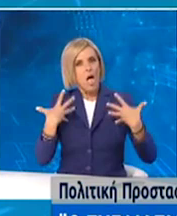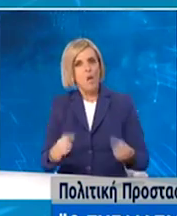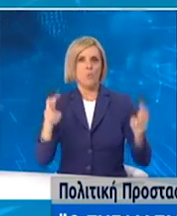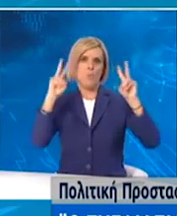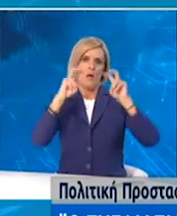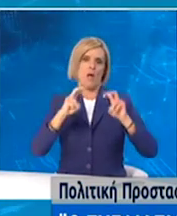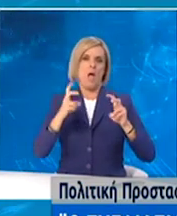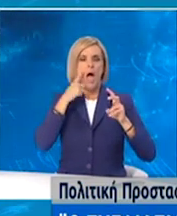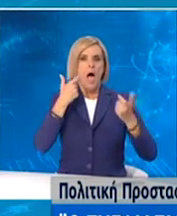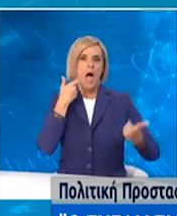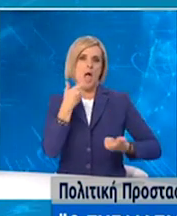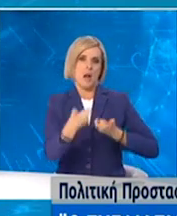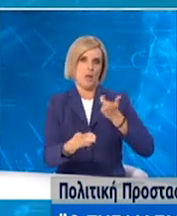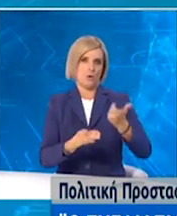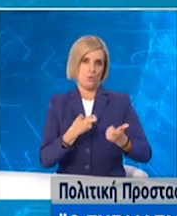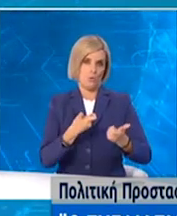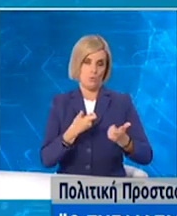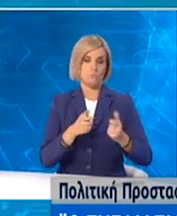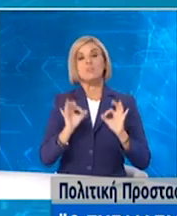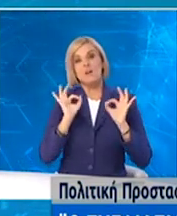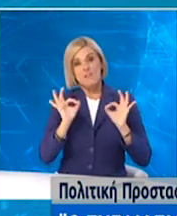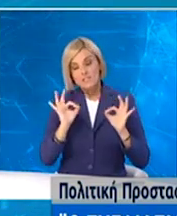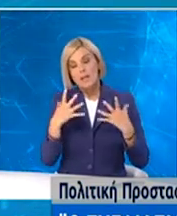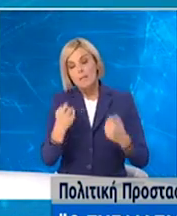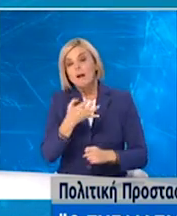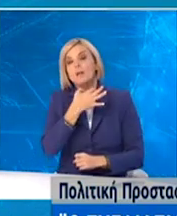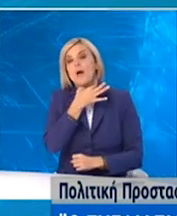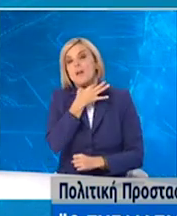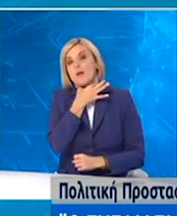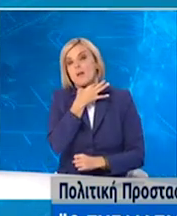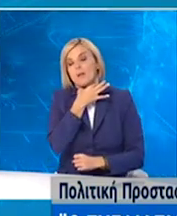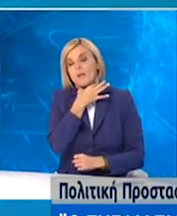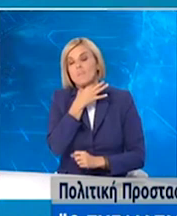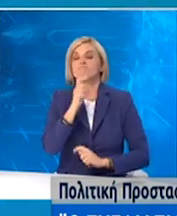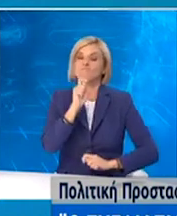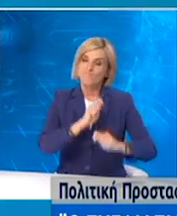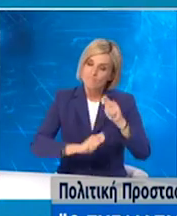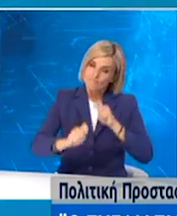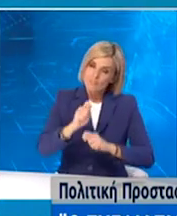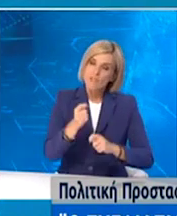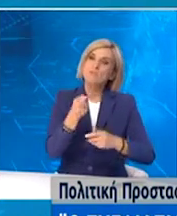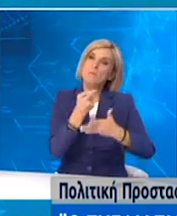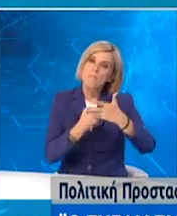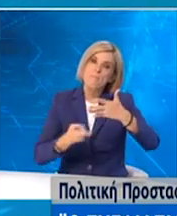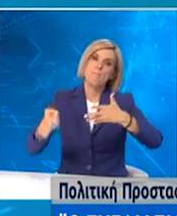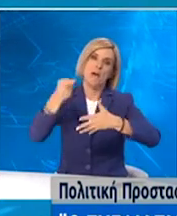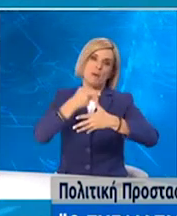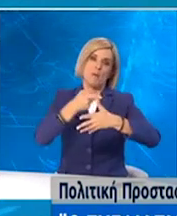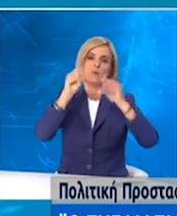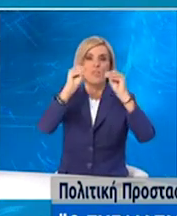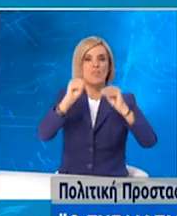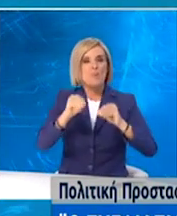υπάρχει οποιοδήποτε εφησυχασμός. Αντιλαμβάνομαι την ανάγκη να δημιουργηθούν κάποια